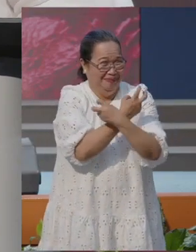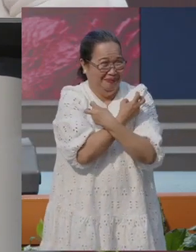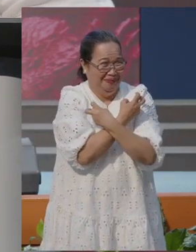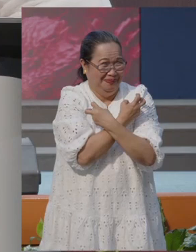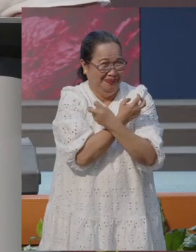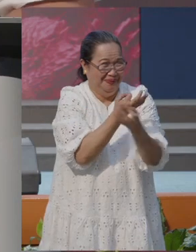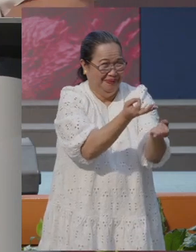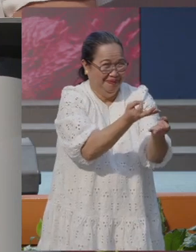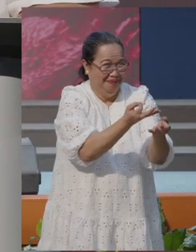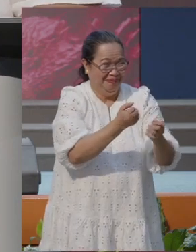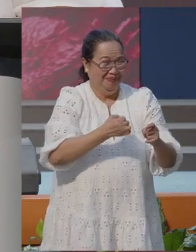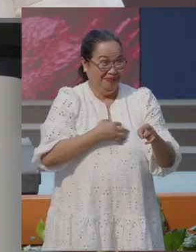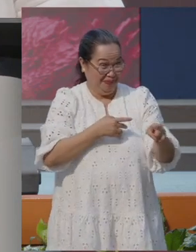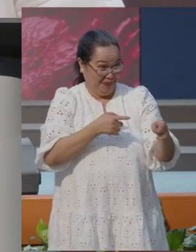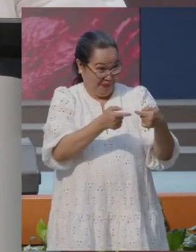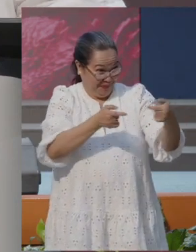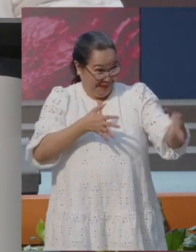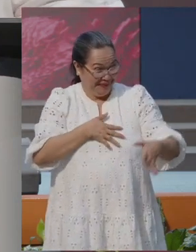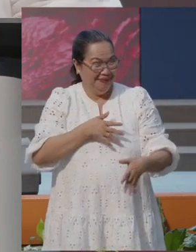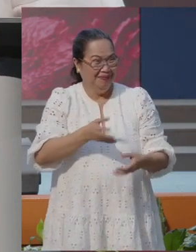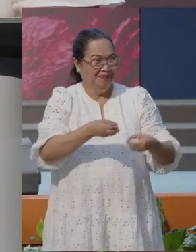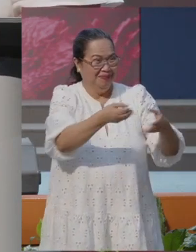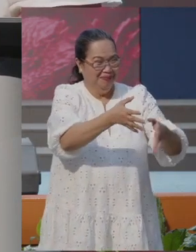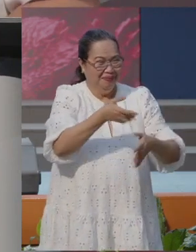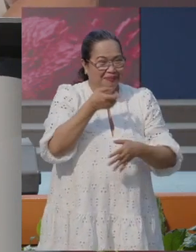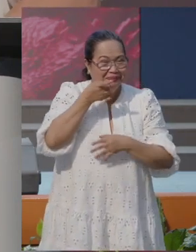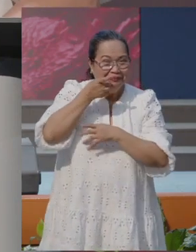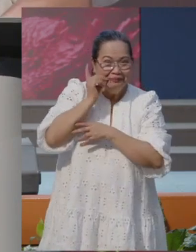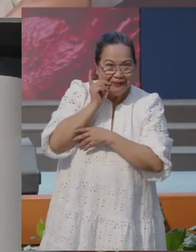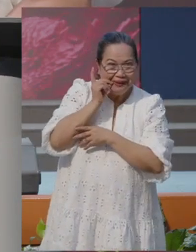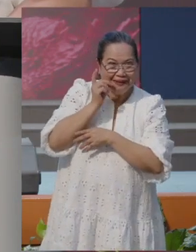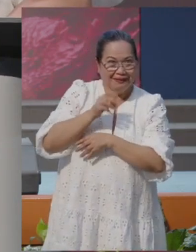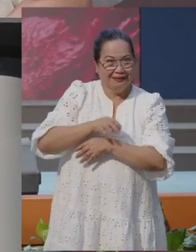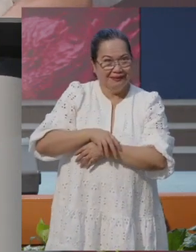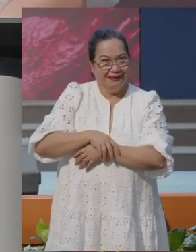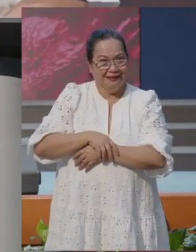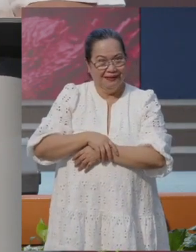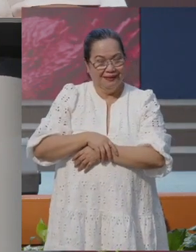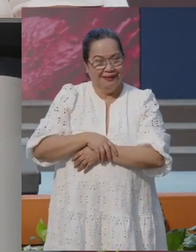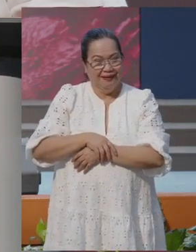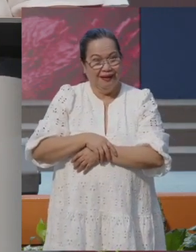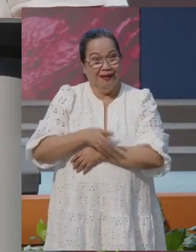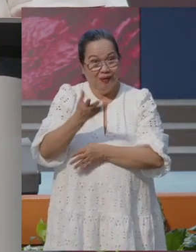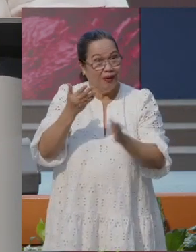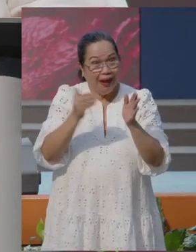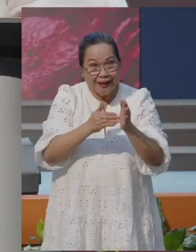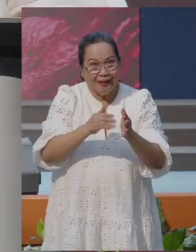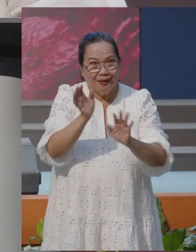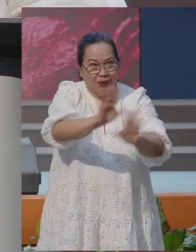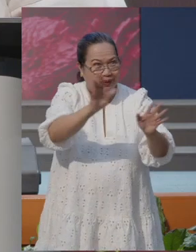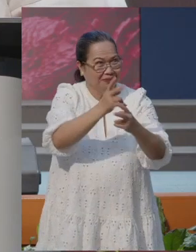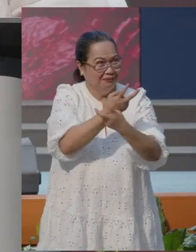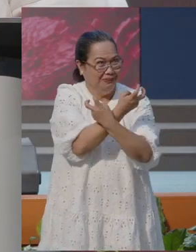If he's thirsty, give him something to drink. Ulit, wag lason.